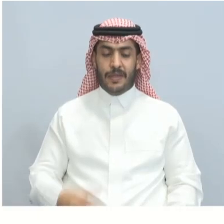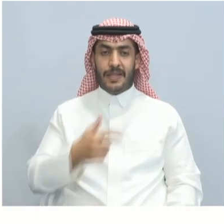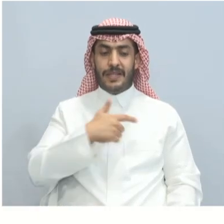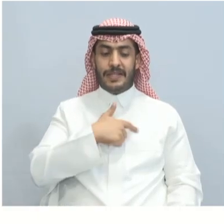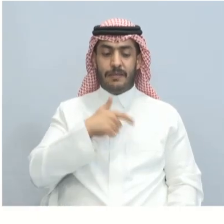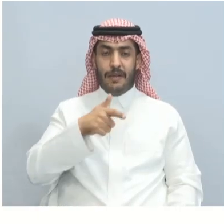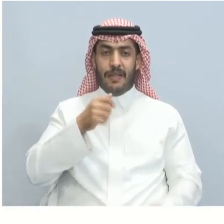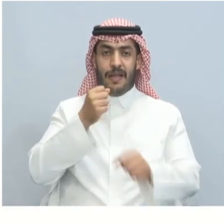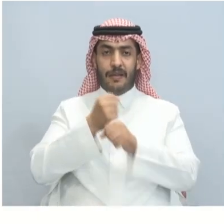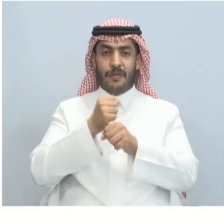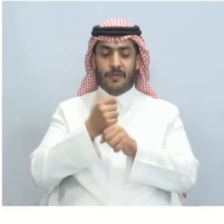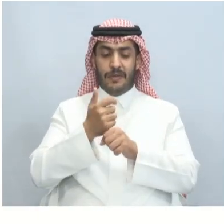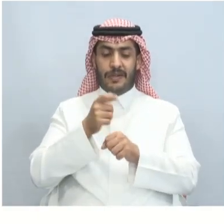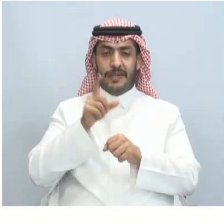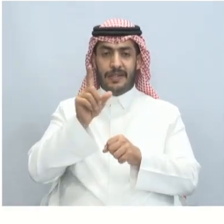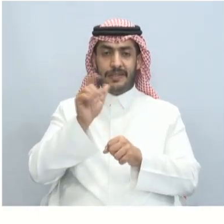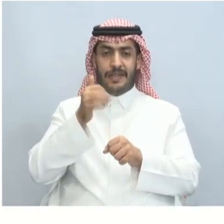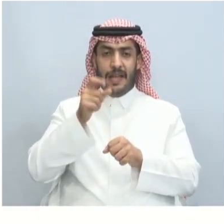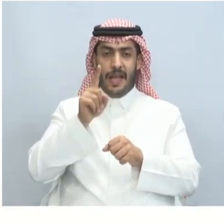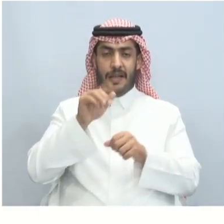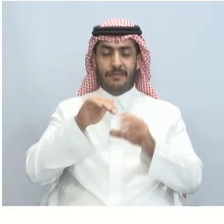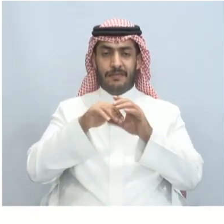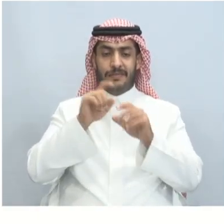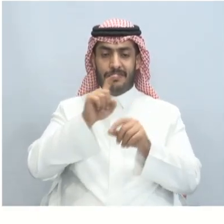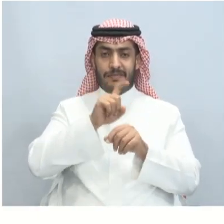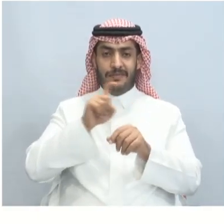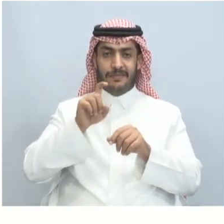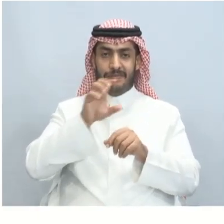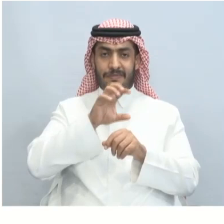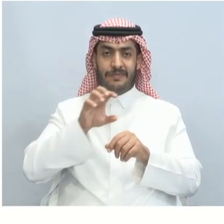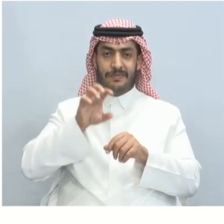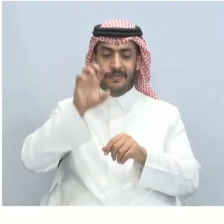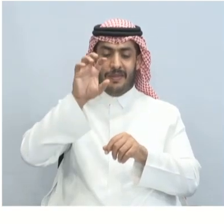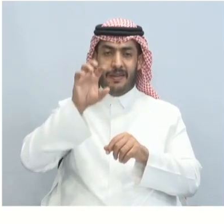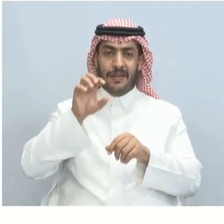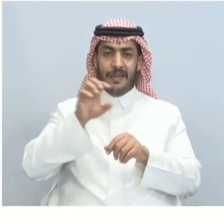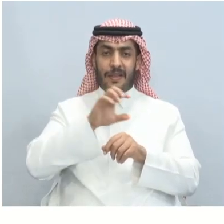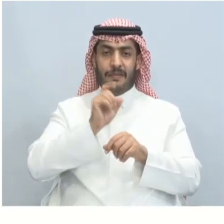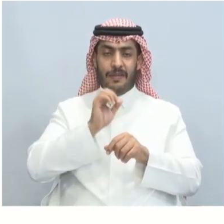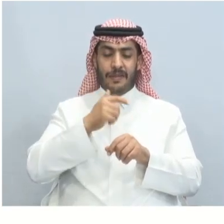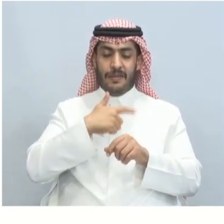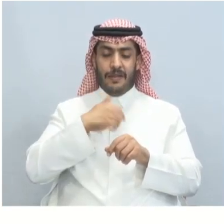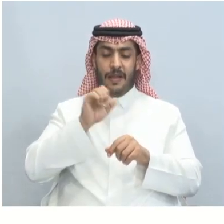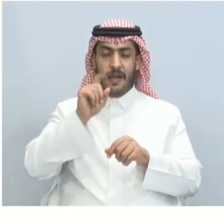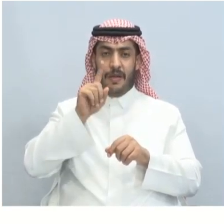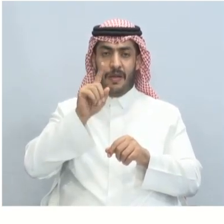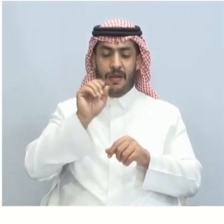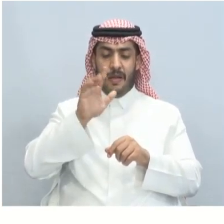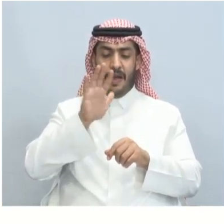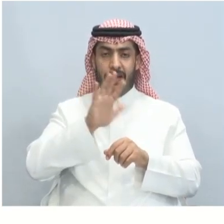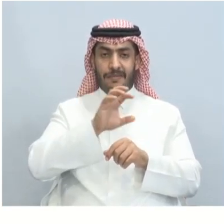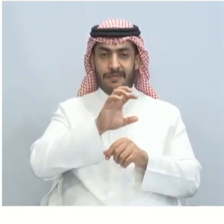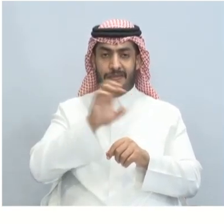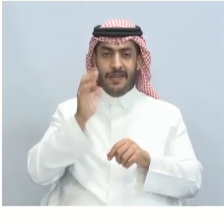تسمى هذه العمليه انسحابا هذه العمليه تسمى بانسحاب المثلث بدايه انتقل خمس